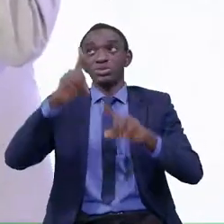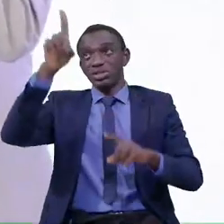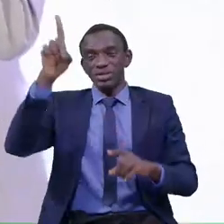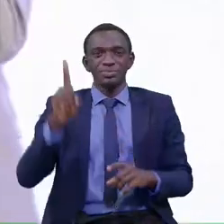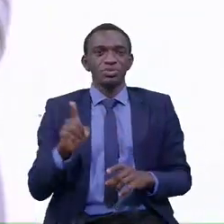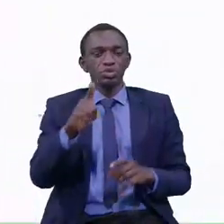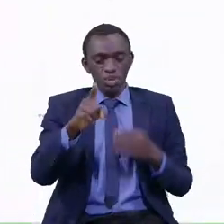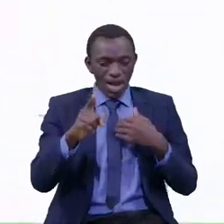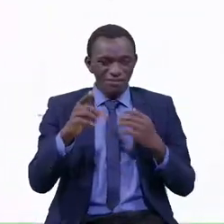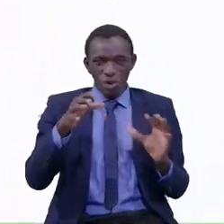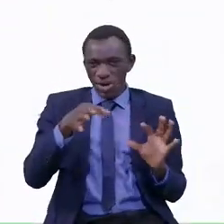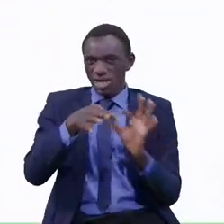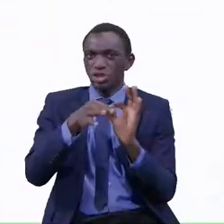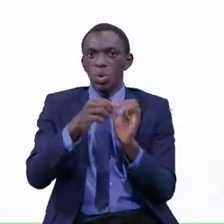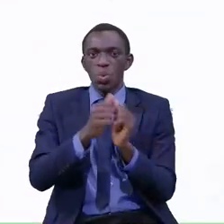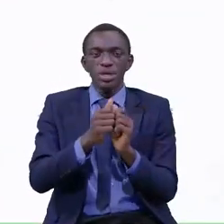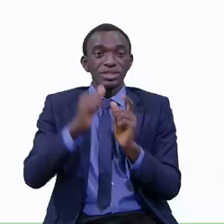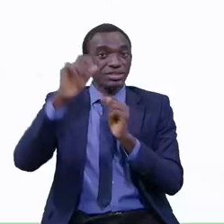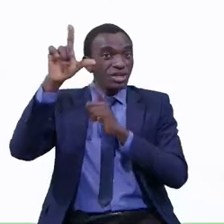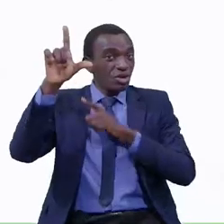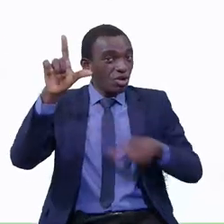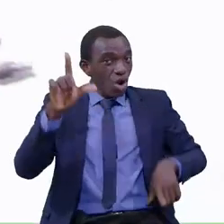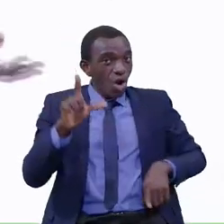avoir au Seigneur.